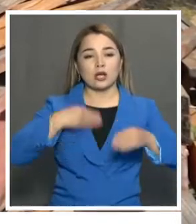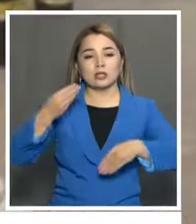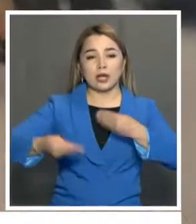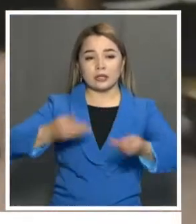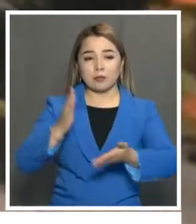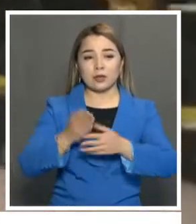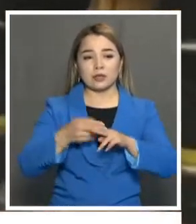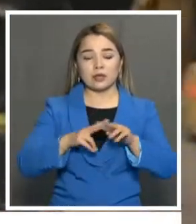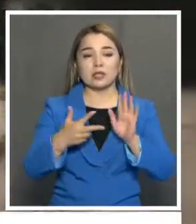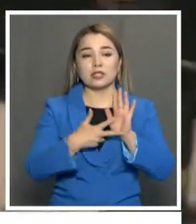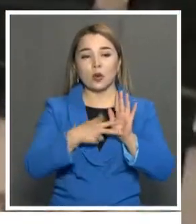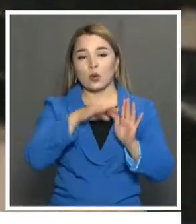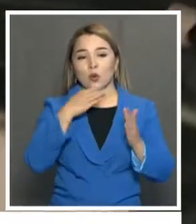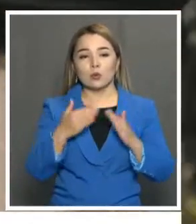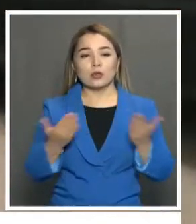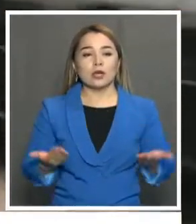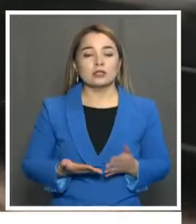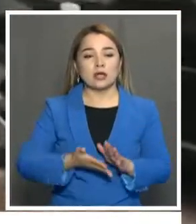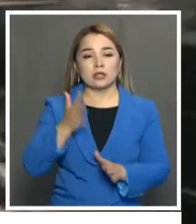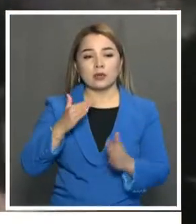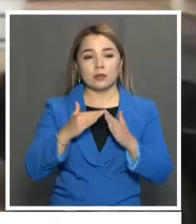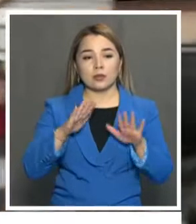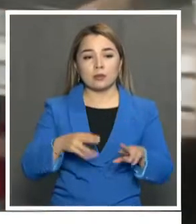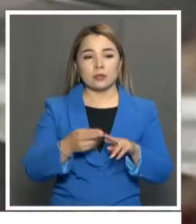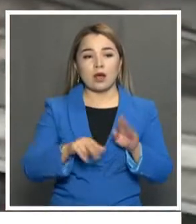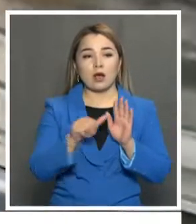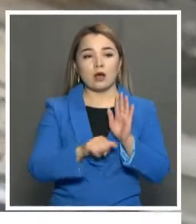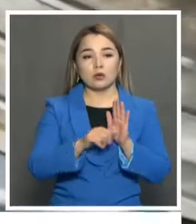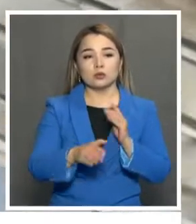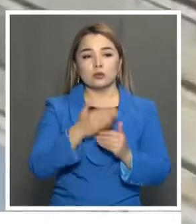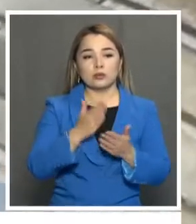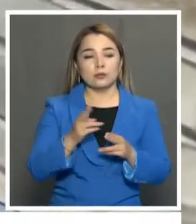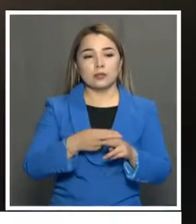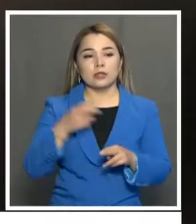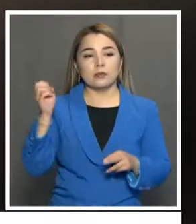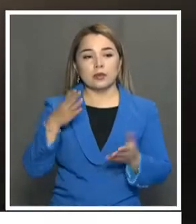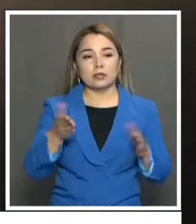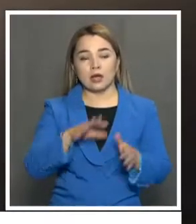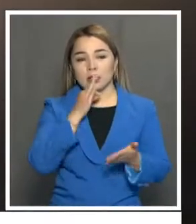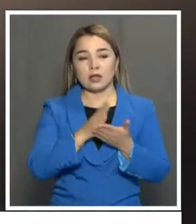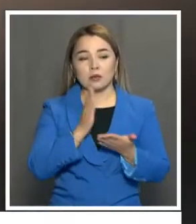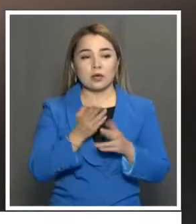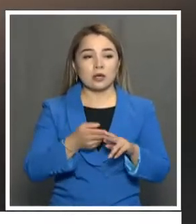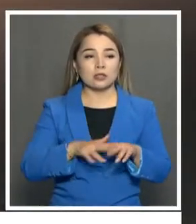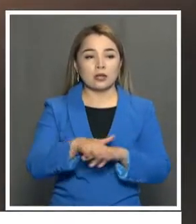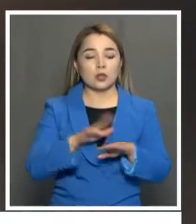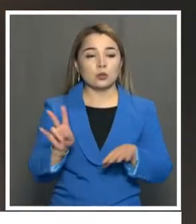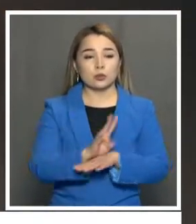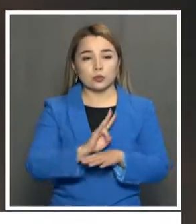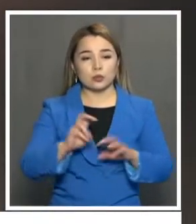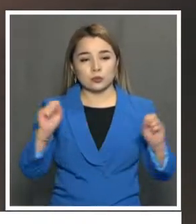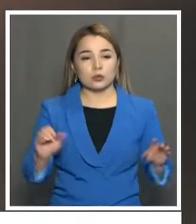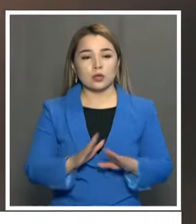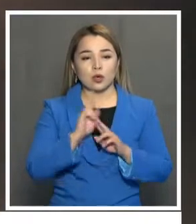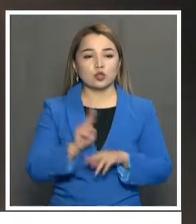Оның 8-і көп қабатты баспана. Дауылдың салдарынан 600-ге жуық абоненті жарықсыз қалды. Оңтүстік жарық транзит мекемесі түннен бері жөндеу